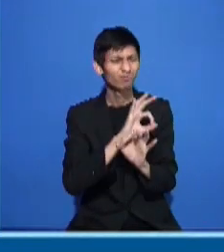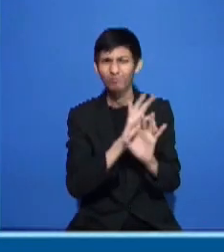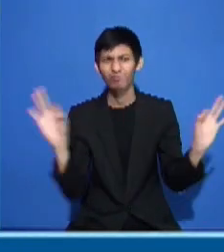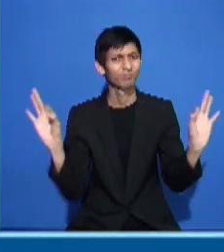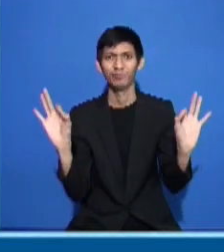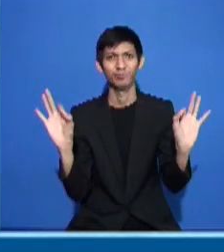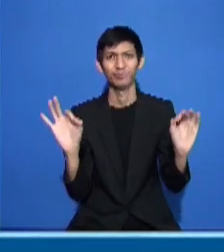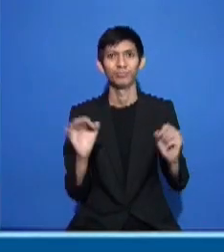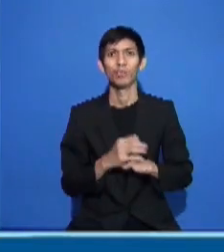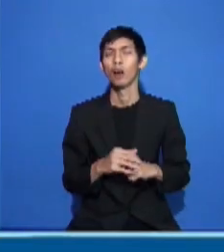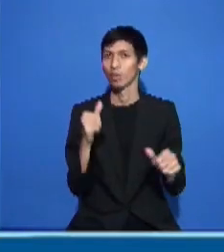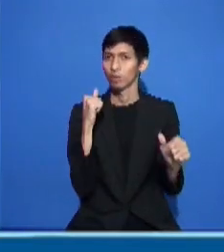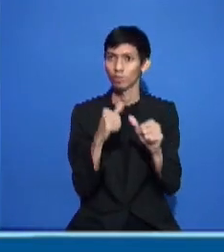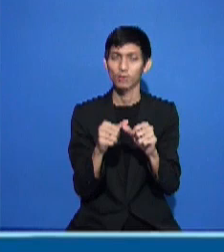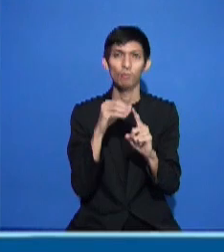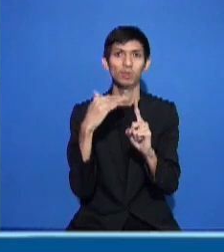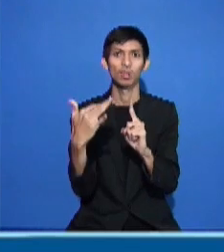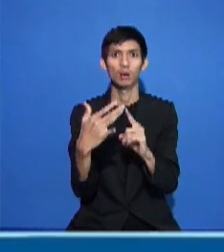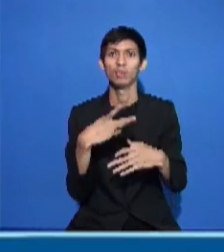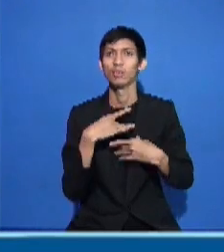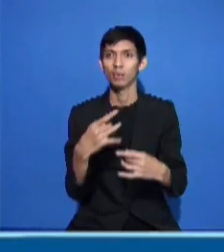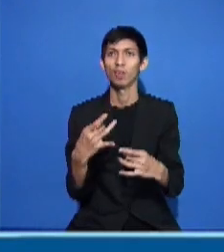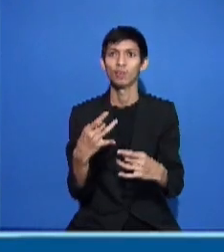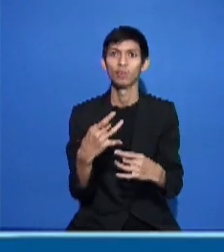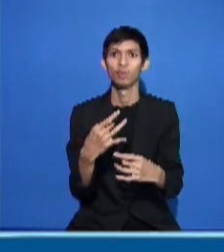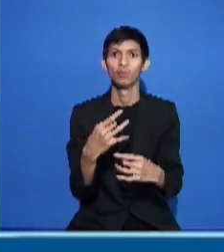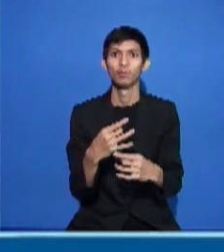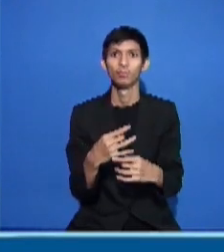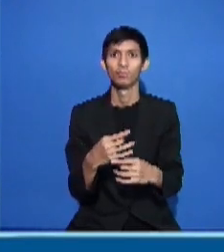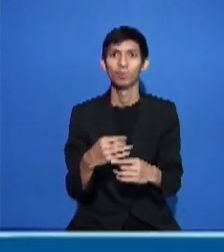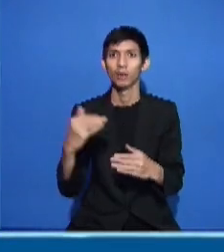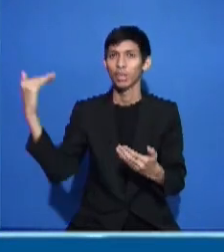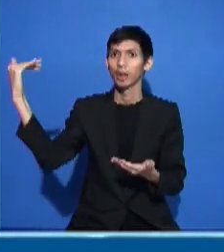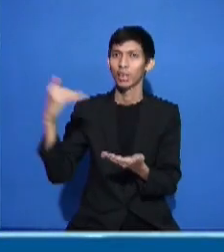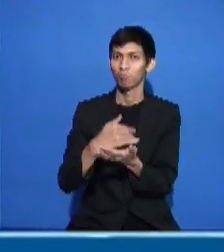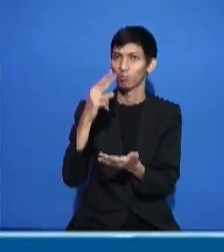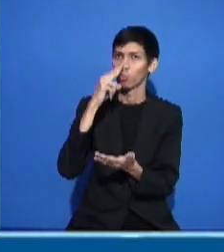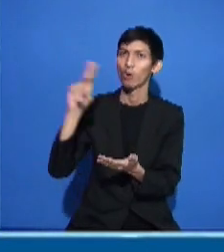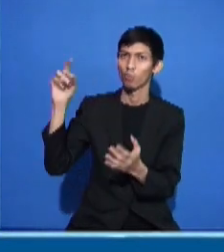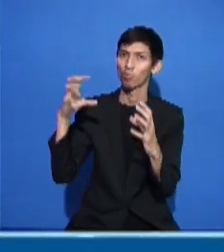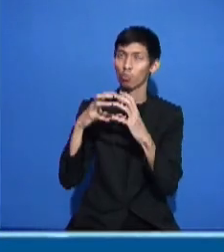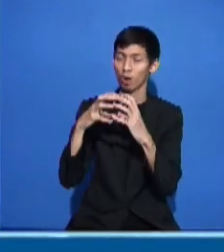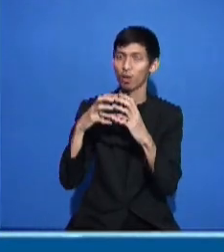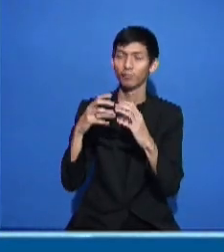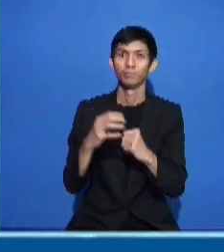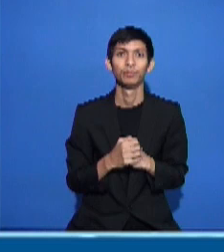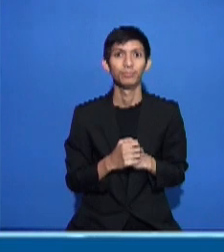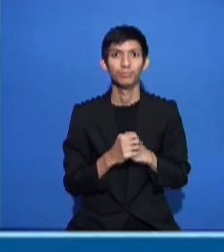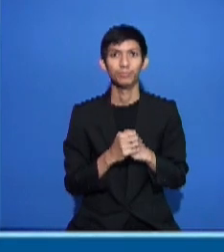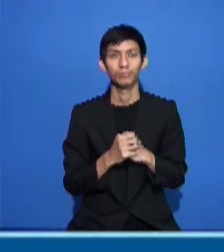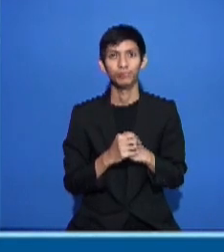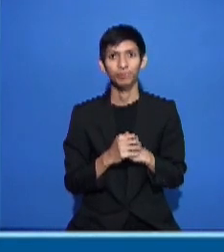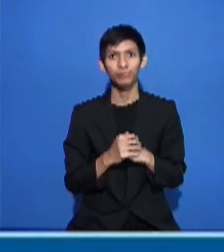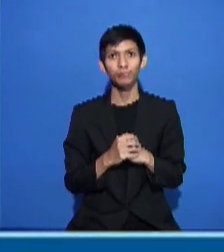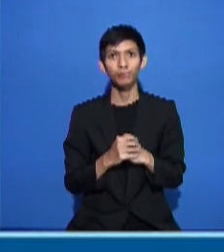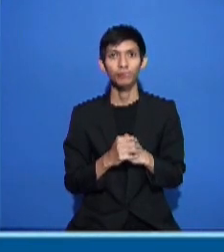Warga lajeng milih jeram import ingkang pasudyanipun wonten lan pengaosipun mirah. Jawah ingkang tesih dumados